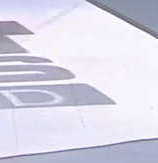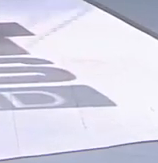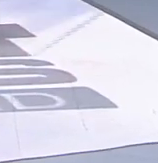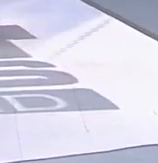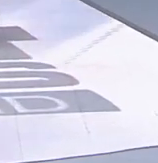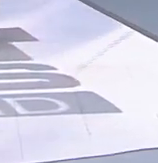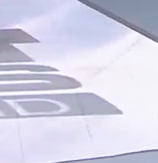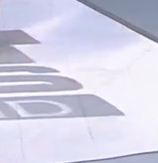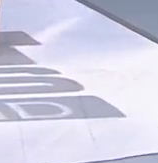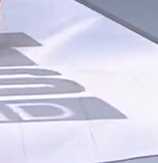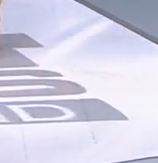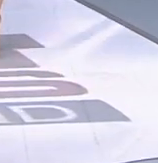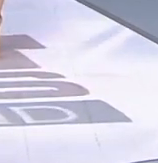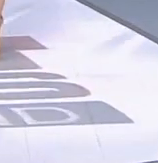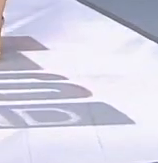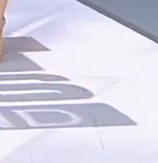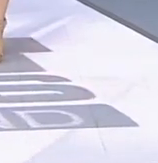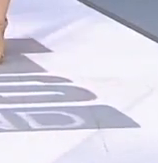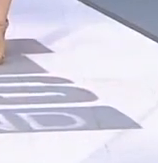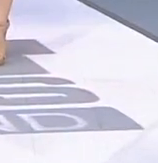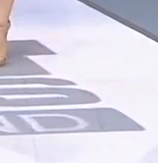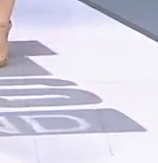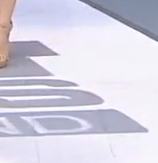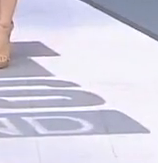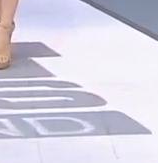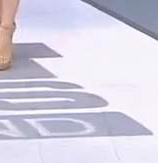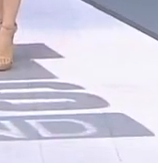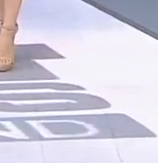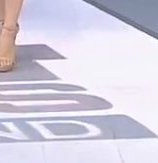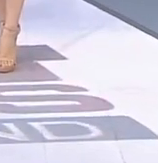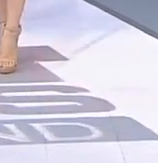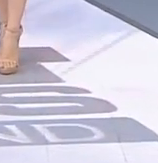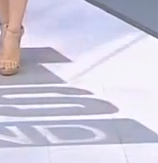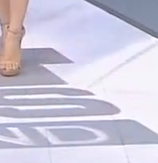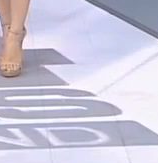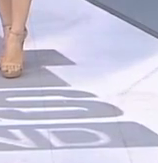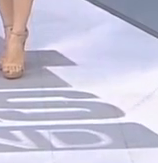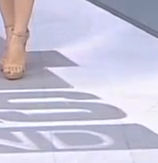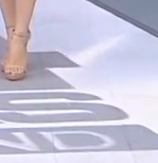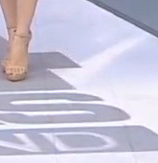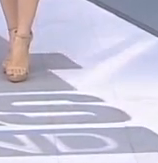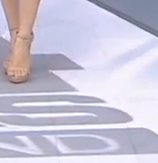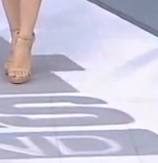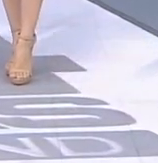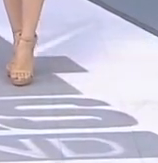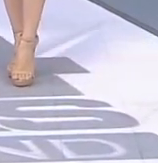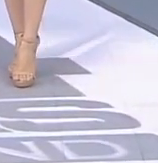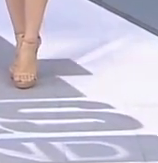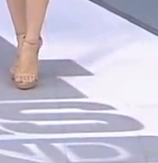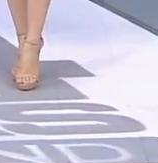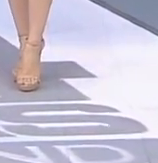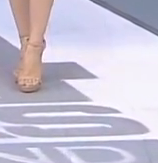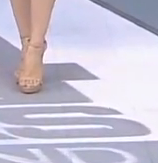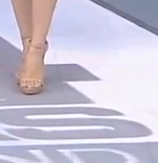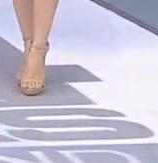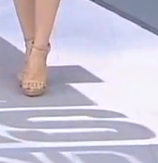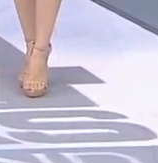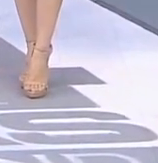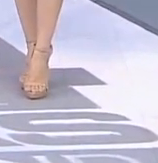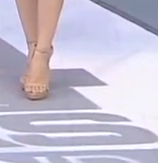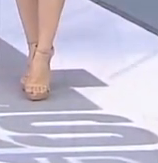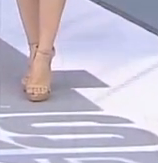Hanggang 5 araw na lang daw dapat manatili sa Metro Manila ang mga OFW at locally stranded individuals bago makauwi ng kanilang mga